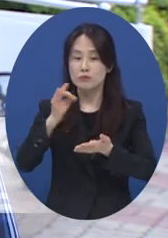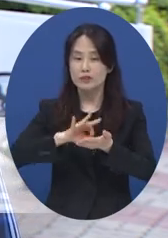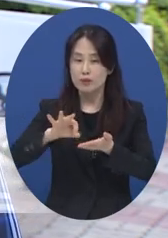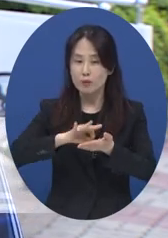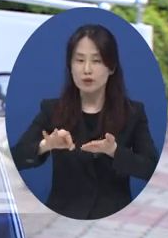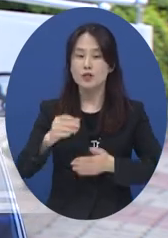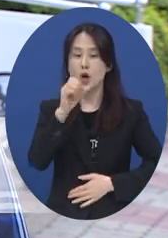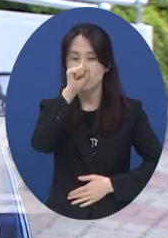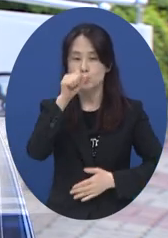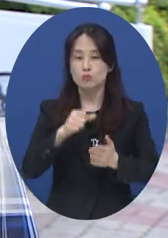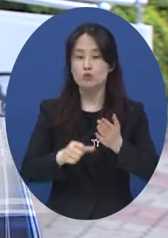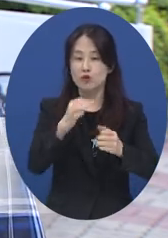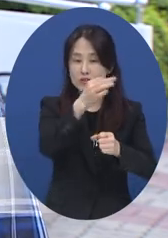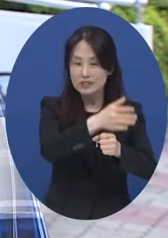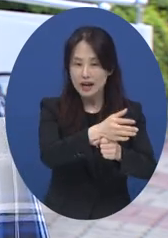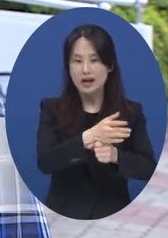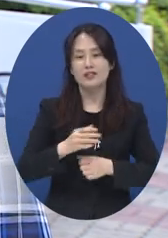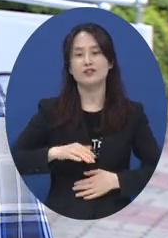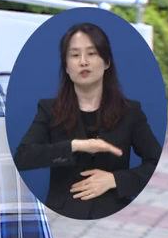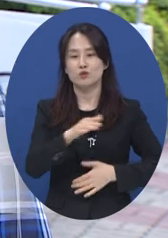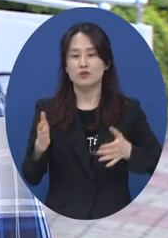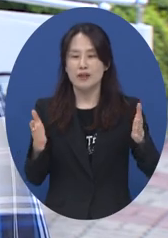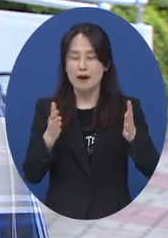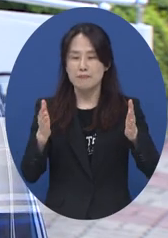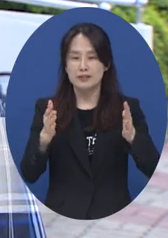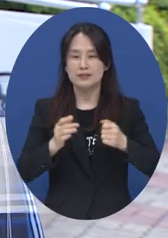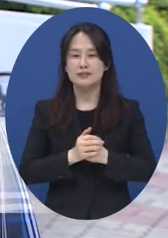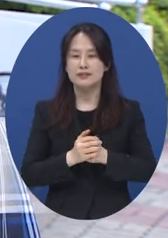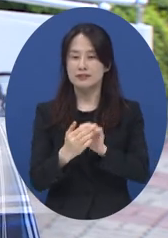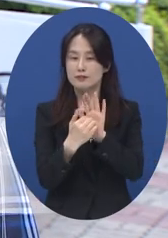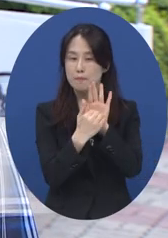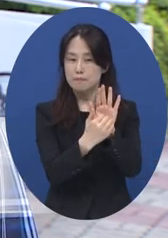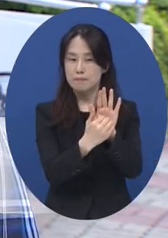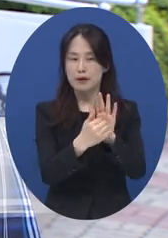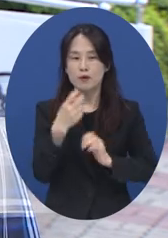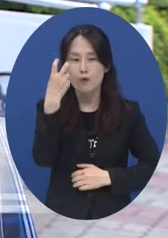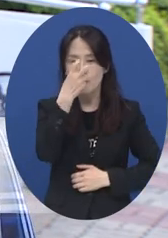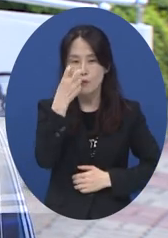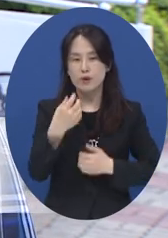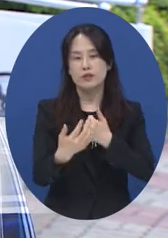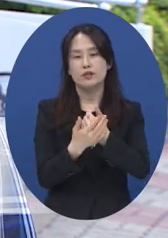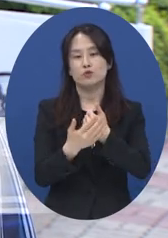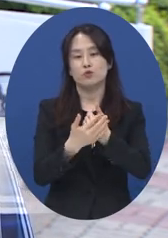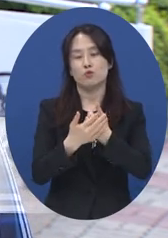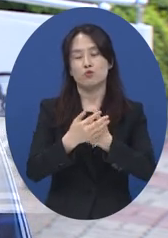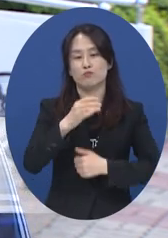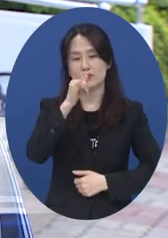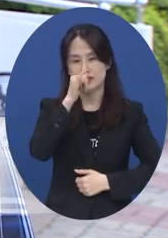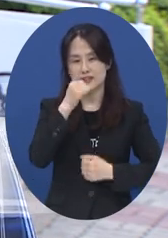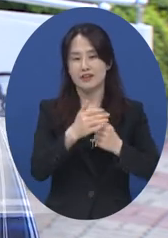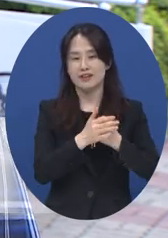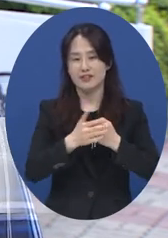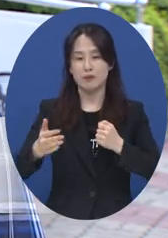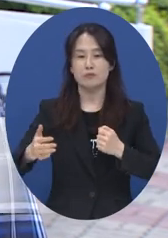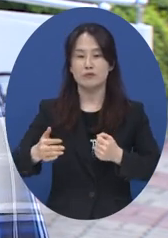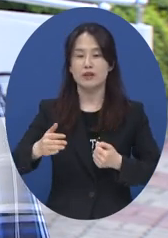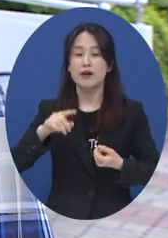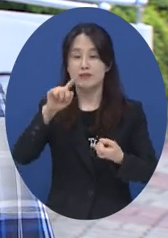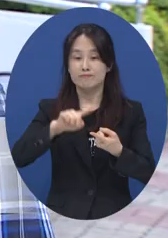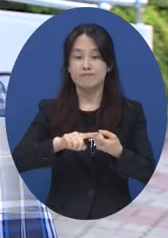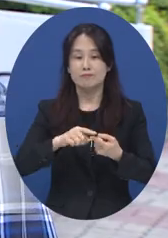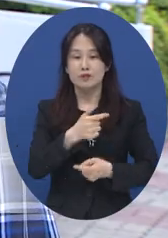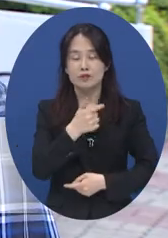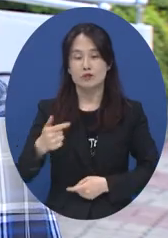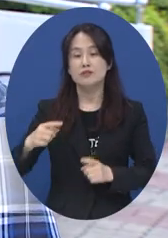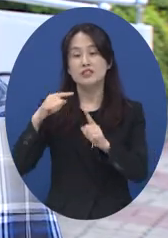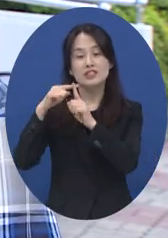써 가지고 우리 아파트에 뭐 보안 이라든지 관리 라든지 이런게 도움이 됐다는 것 에서